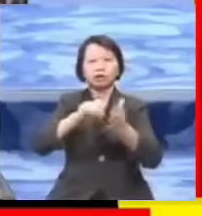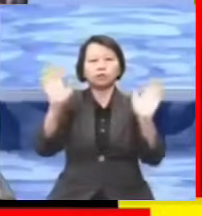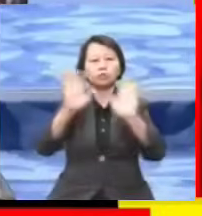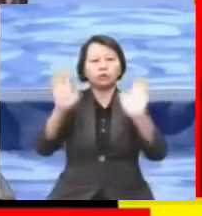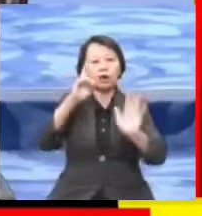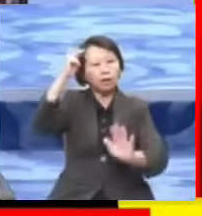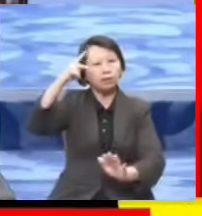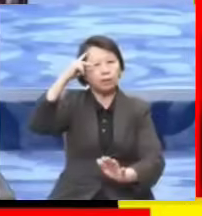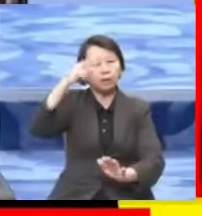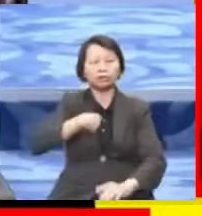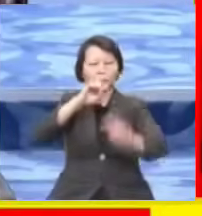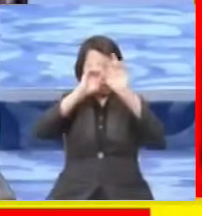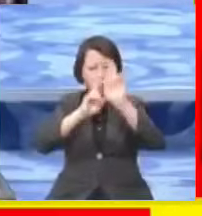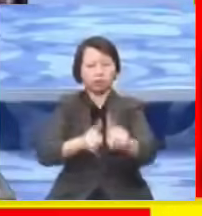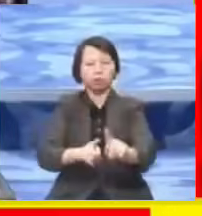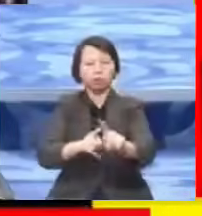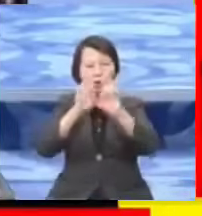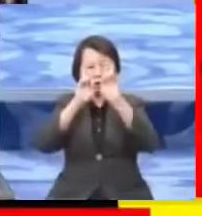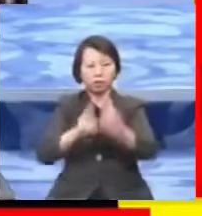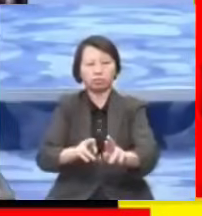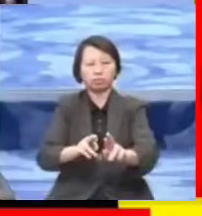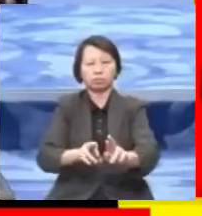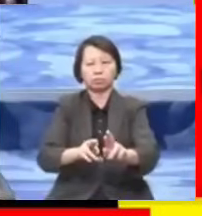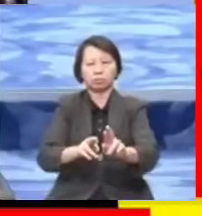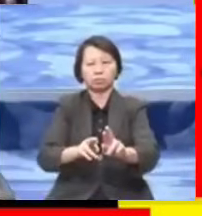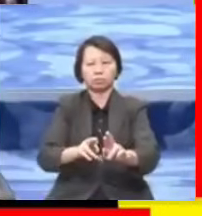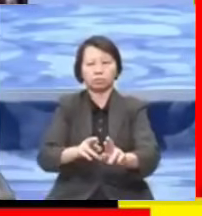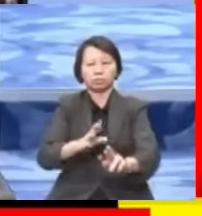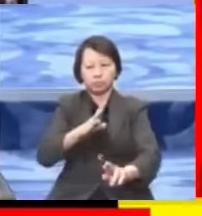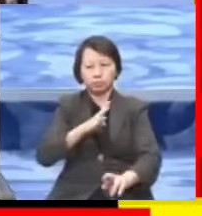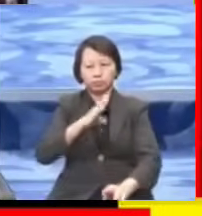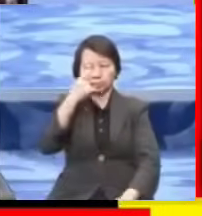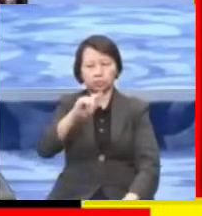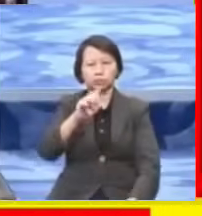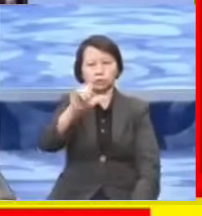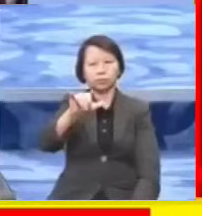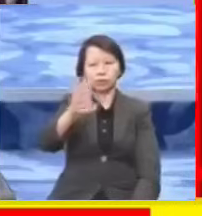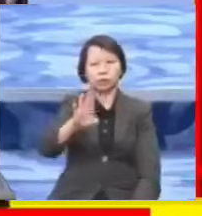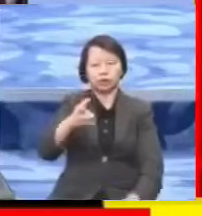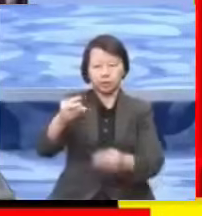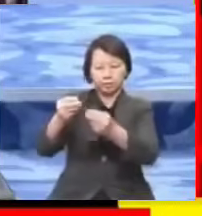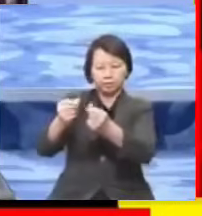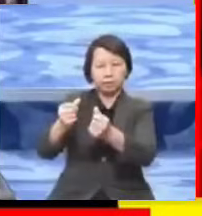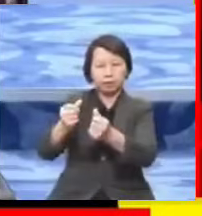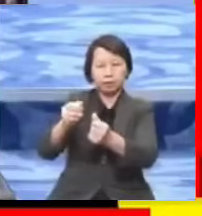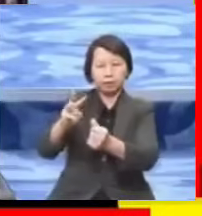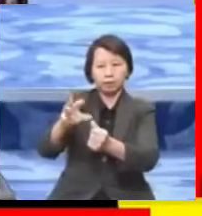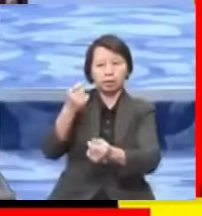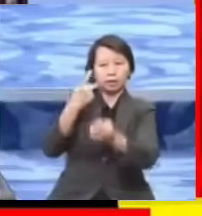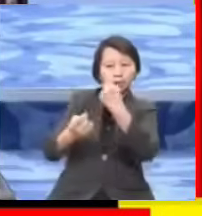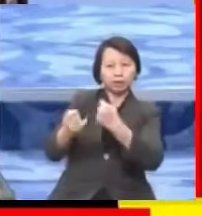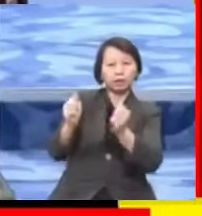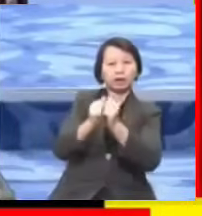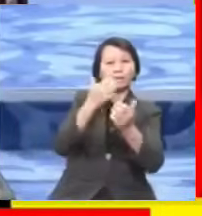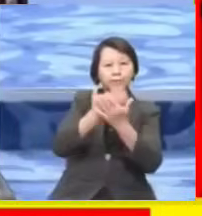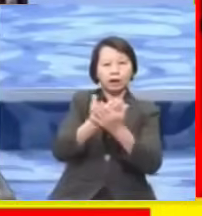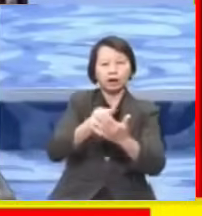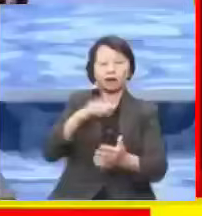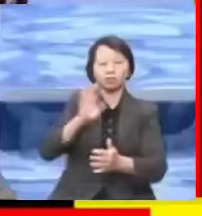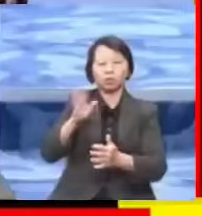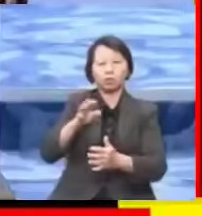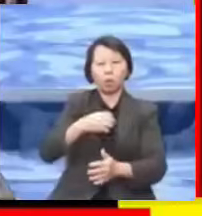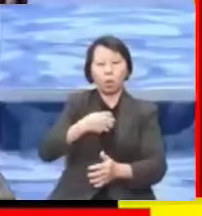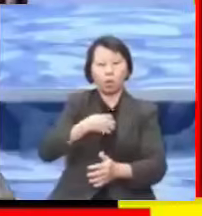politik. Saya hormat jawapan dengan sopan kepada Yang Berhormat Persembah yang tanya soalan dengan baik. Saya tidak